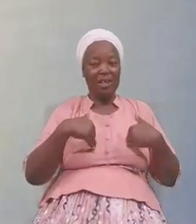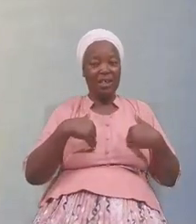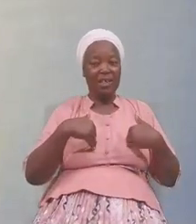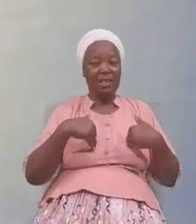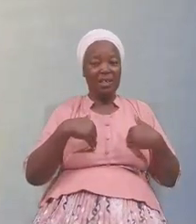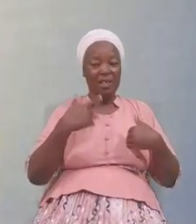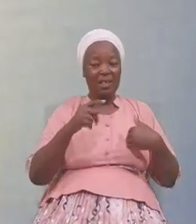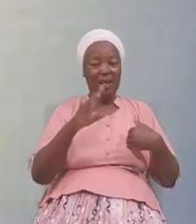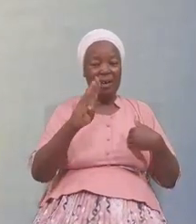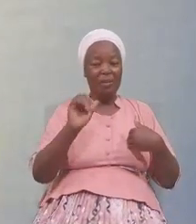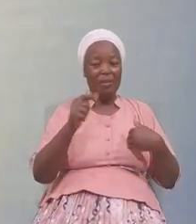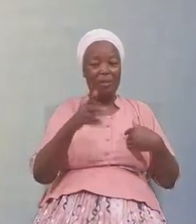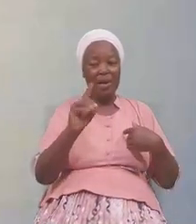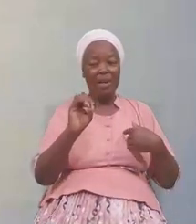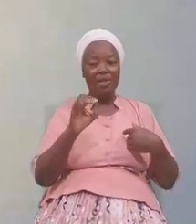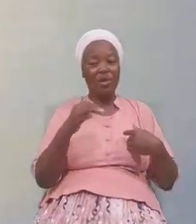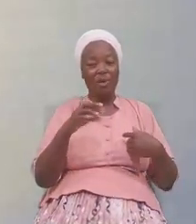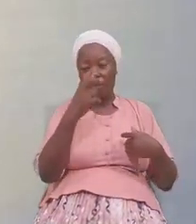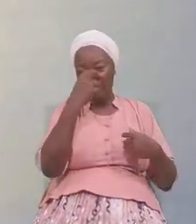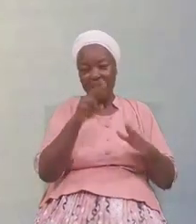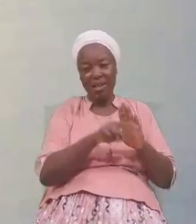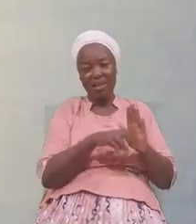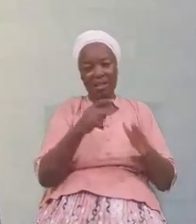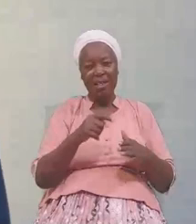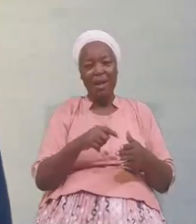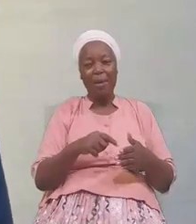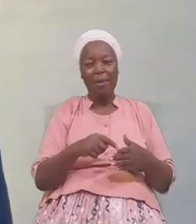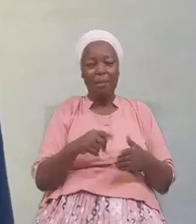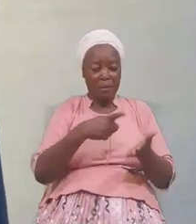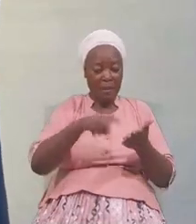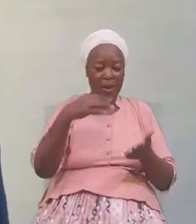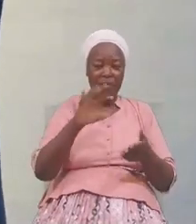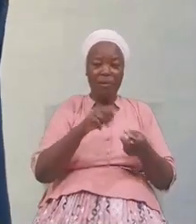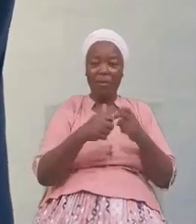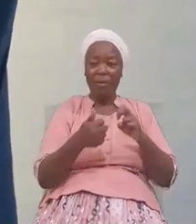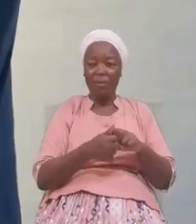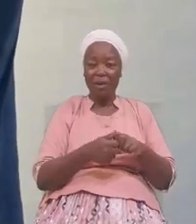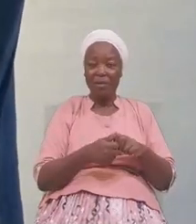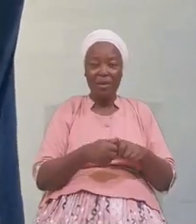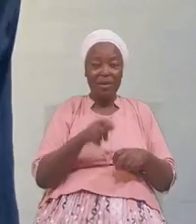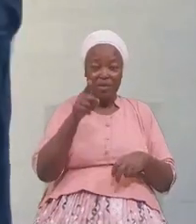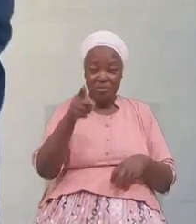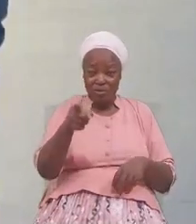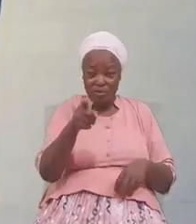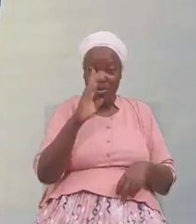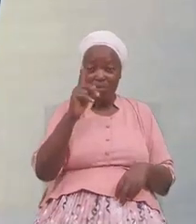l'aveuglement, la marque des problèmes. C'est toi qui dois